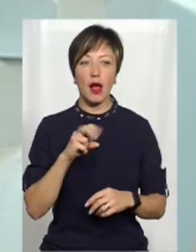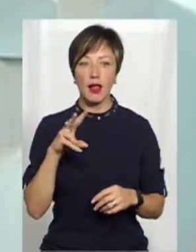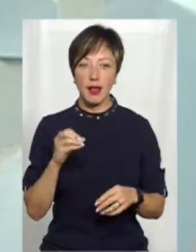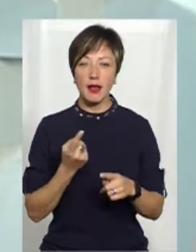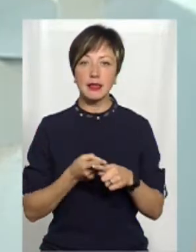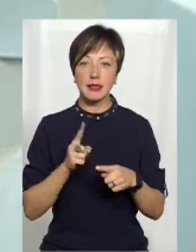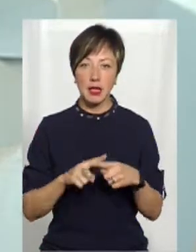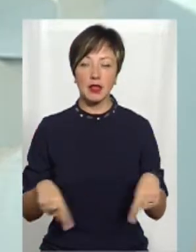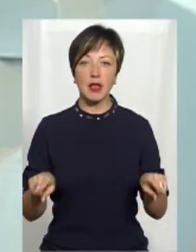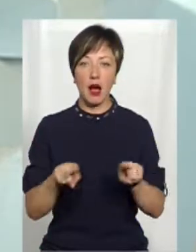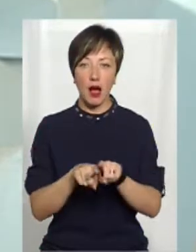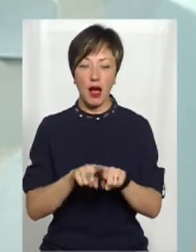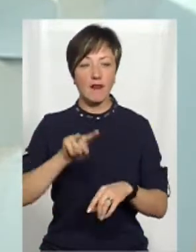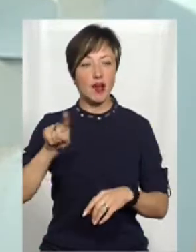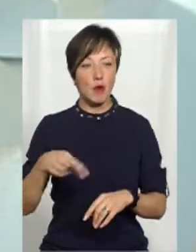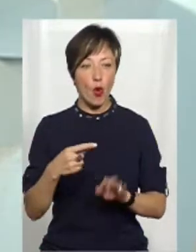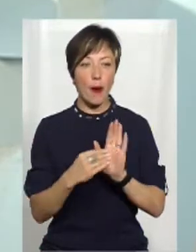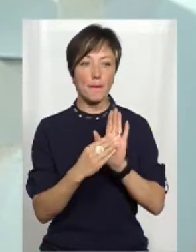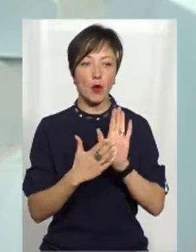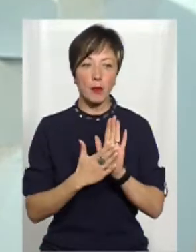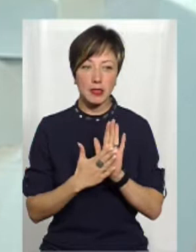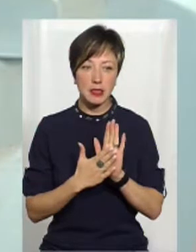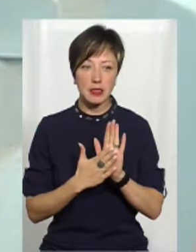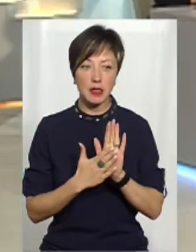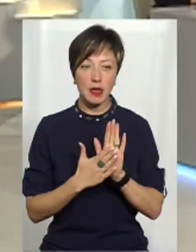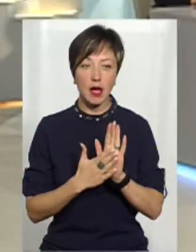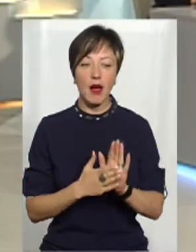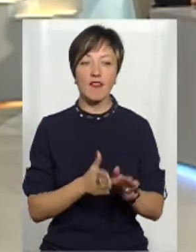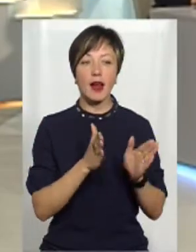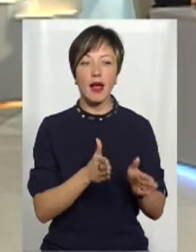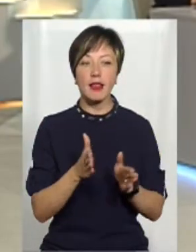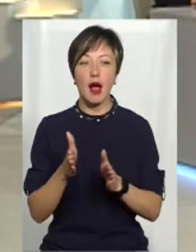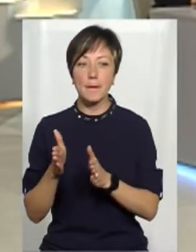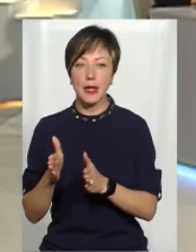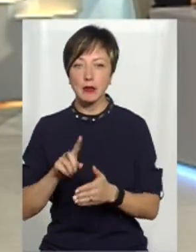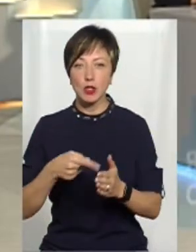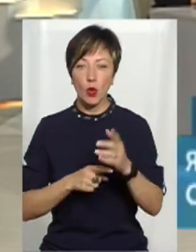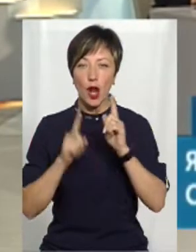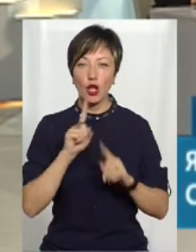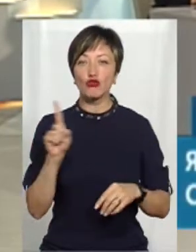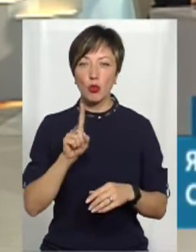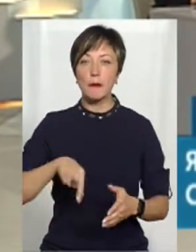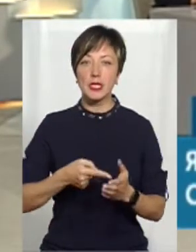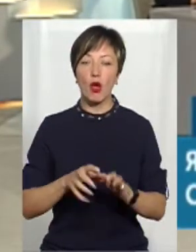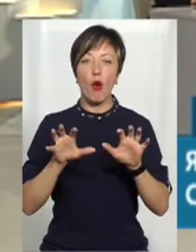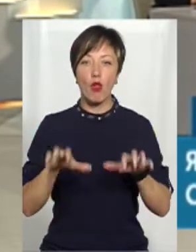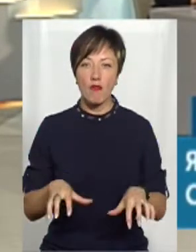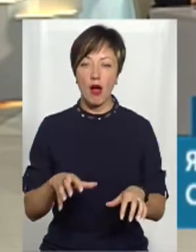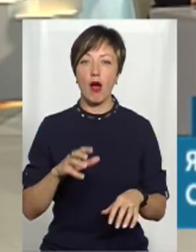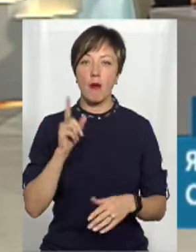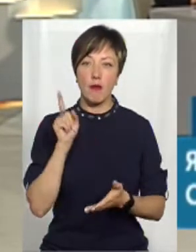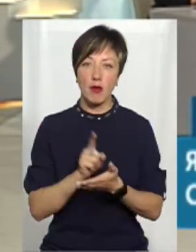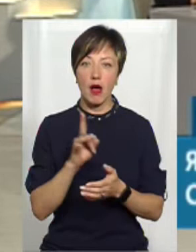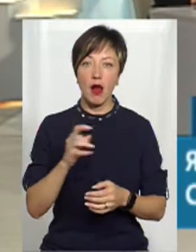це така вимога прописана в регламенті міської ради, що міський голова не рідше